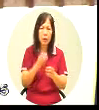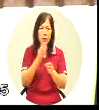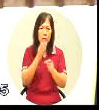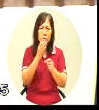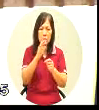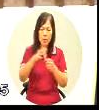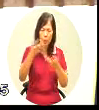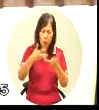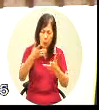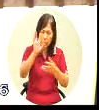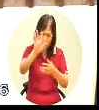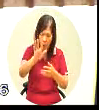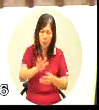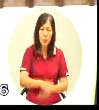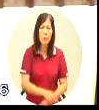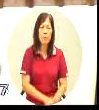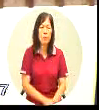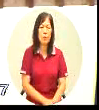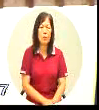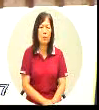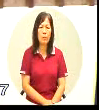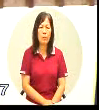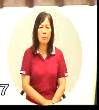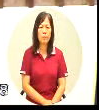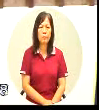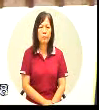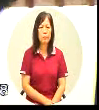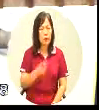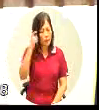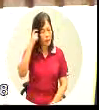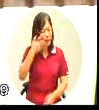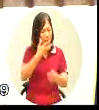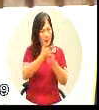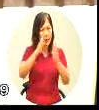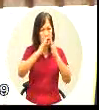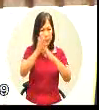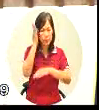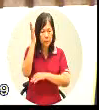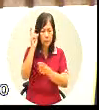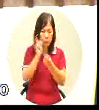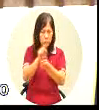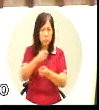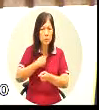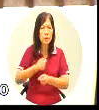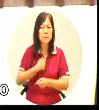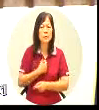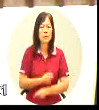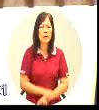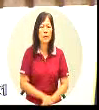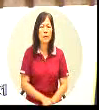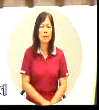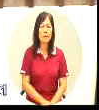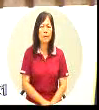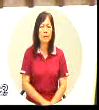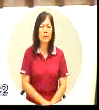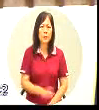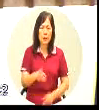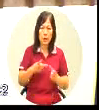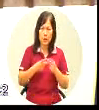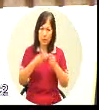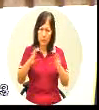很多的问题啦。我是想让市政府这边了解到说哈，洲际二